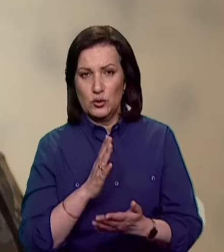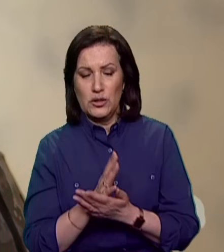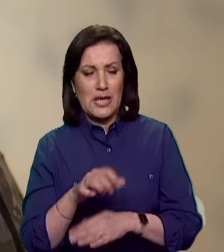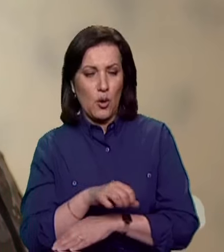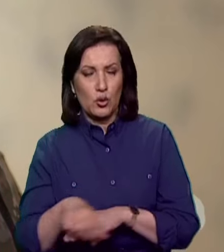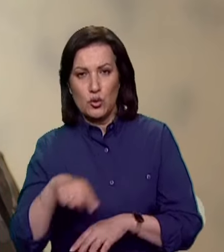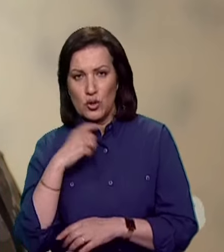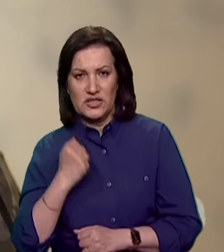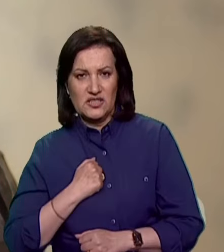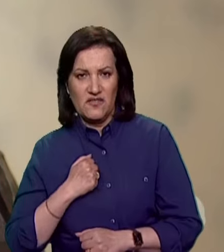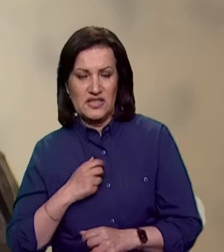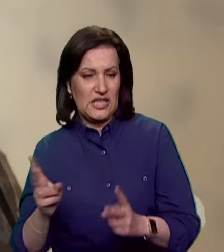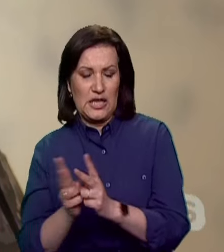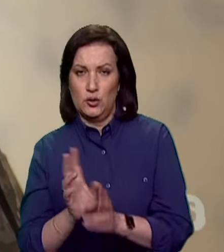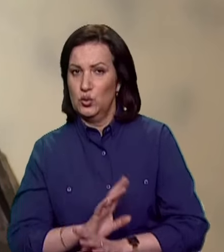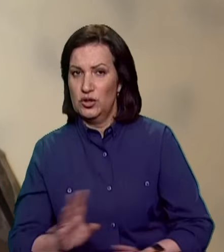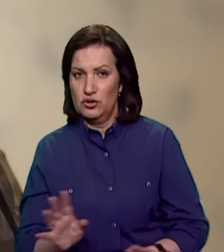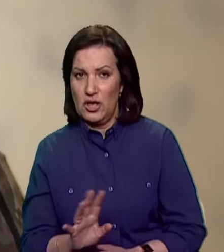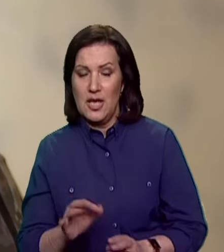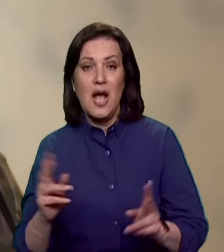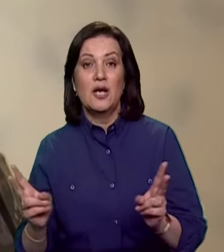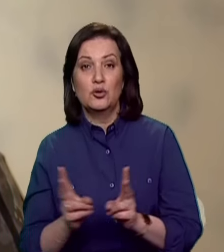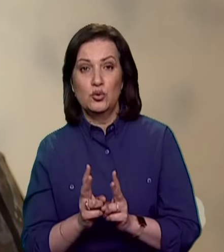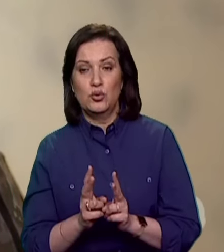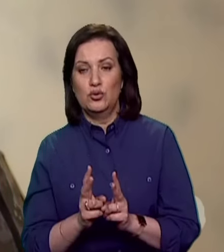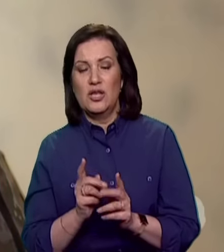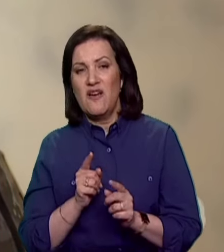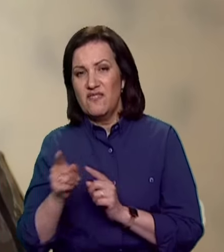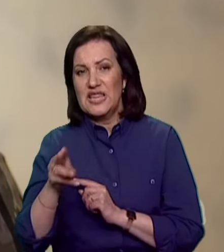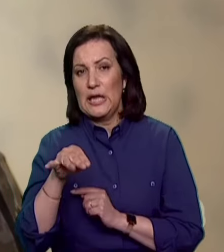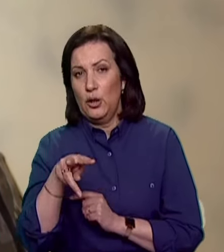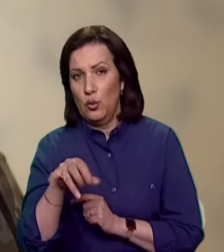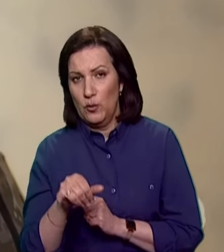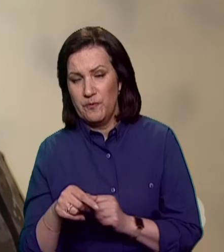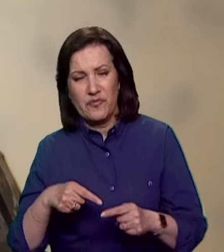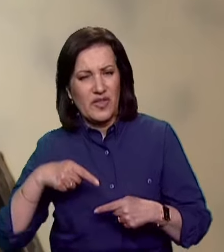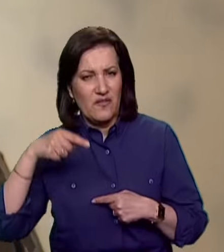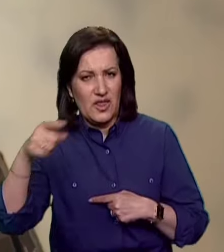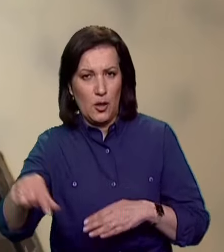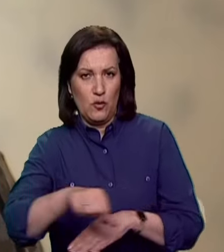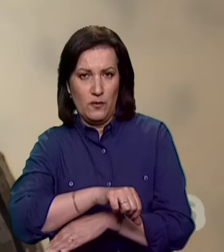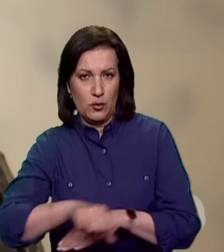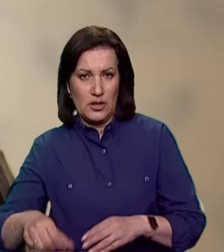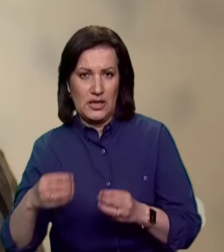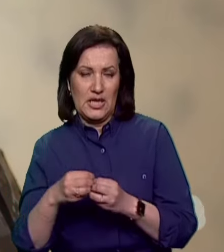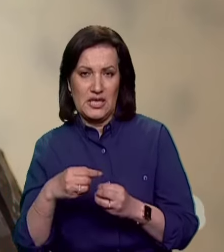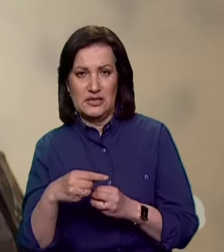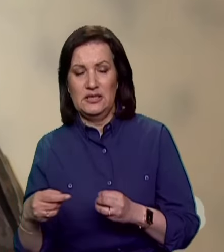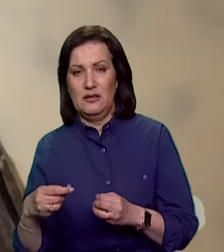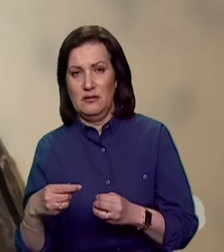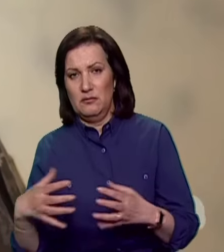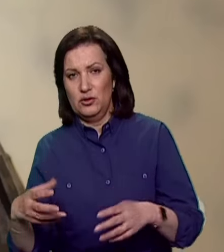на кордоні російські війська їх не зустрічали. А зустрічали в глибині, вже віддалено від кордонів, там в межах 10 і